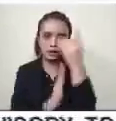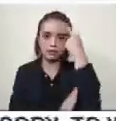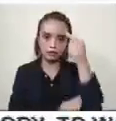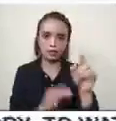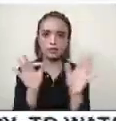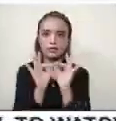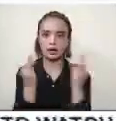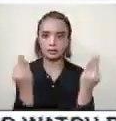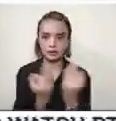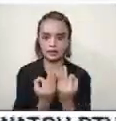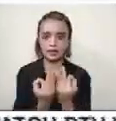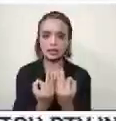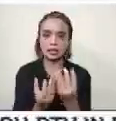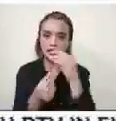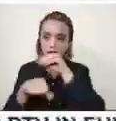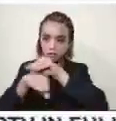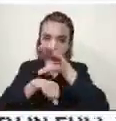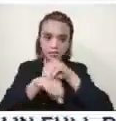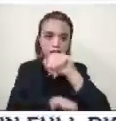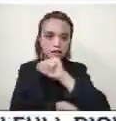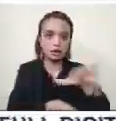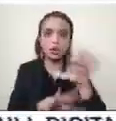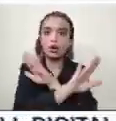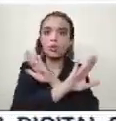125,378 na ang mga aktibong kaso.